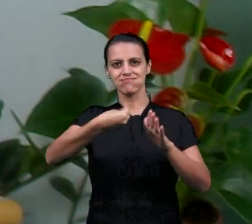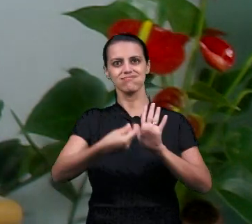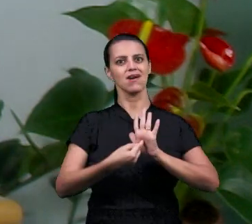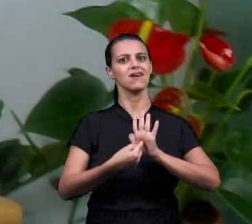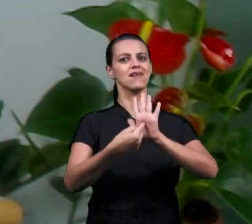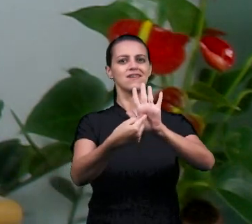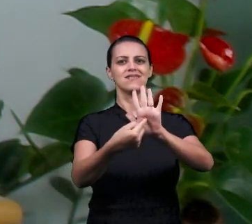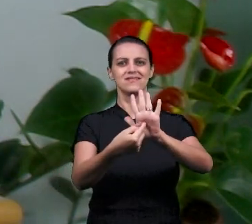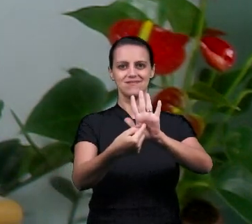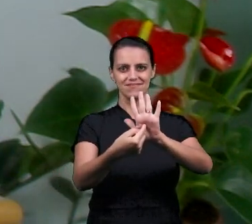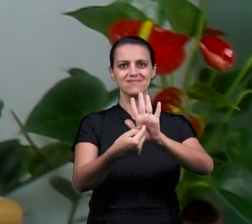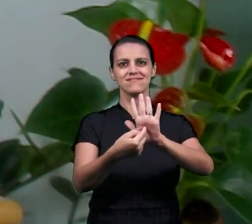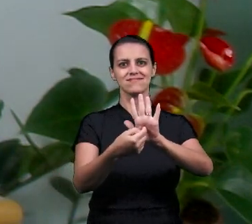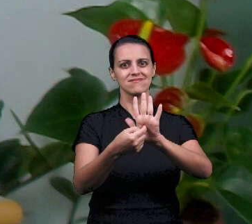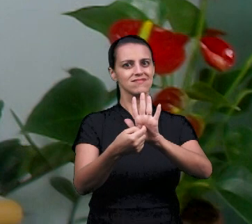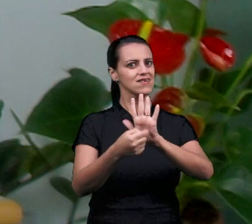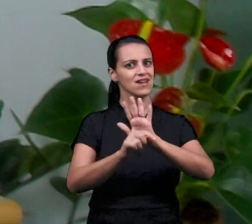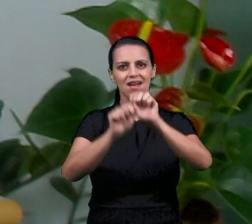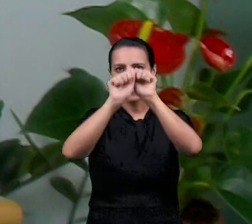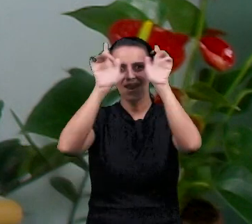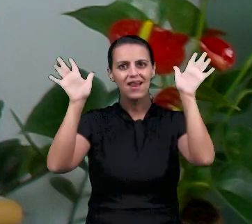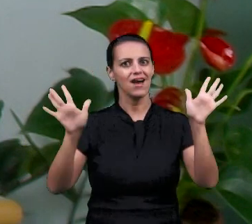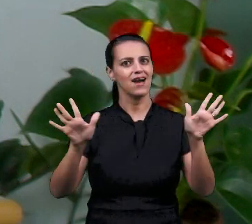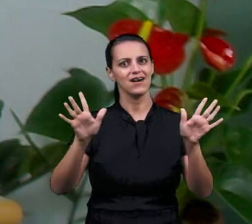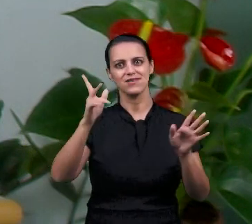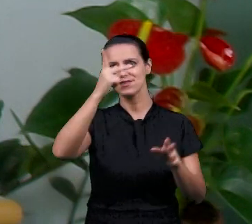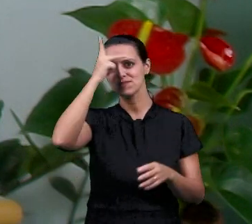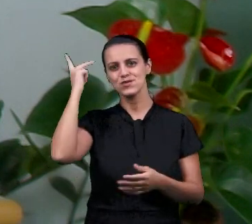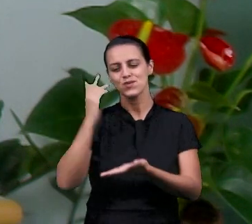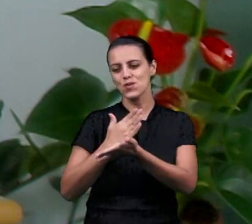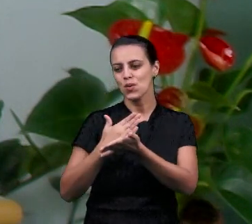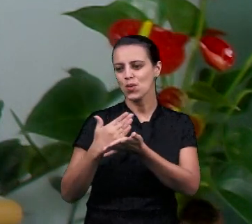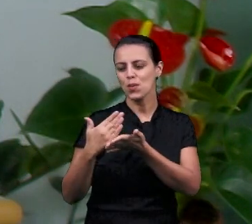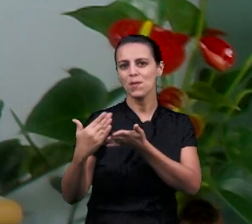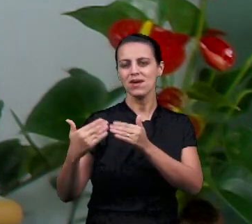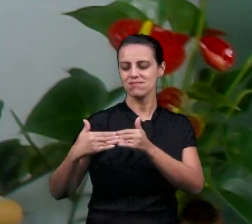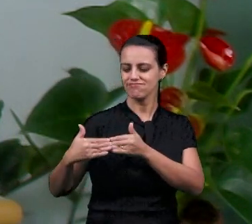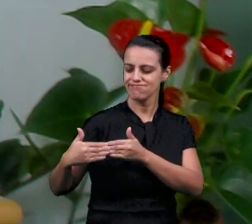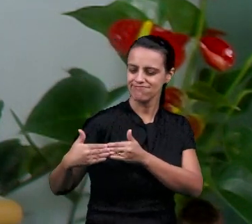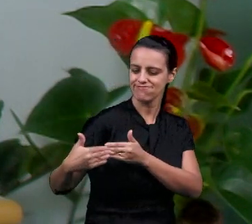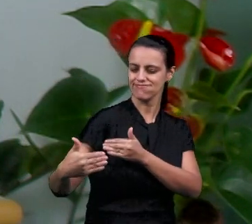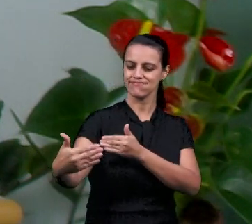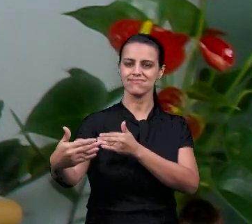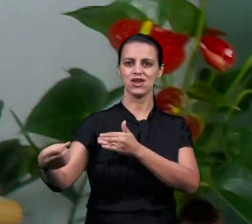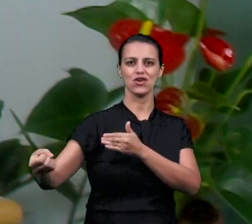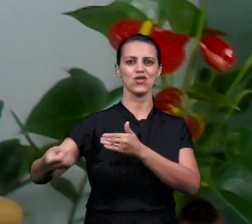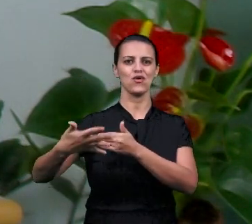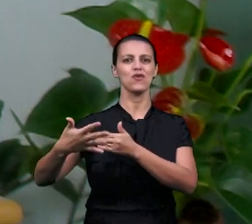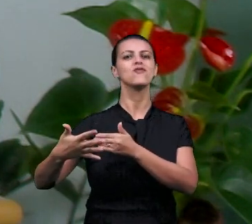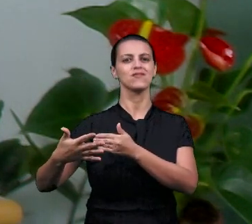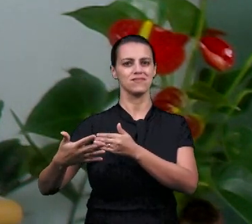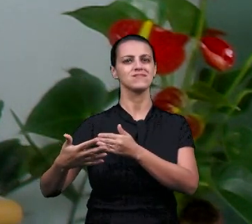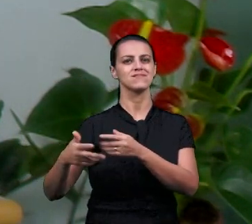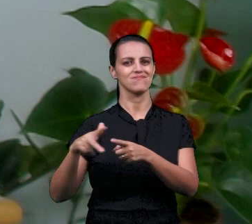claire pour ceux qui allaient recommencer à travers les principes basiques,